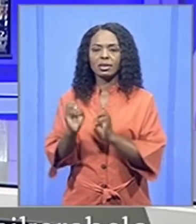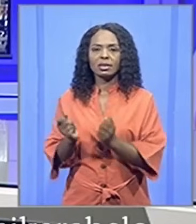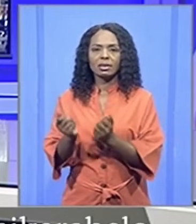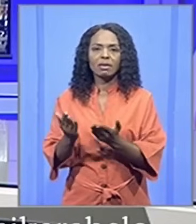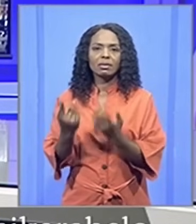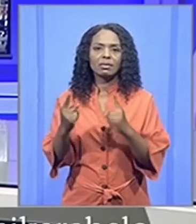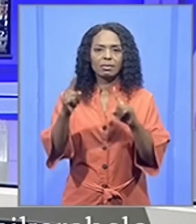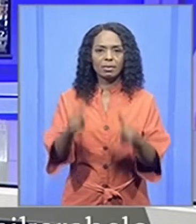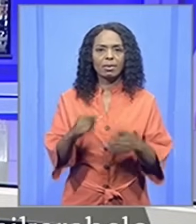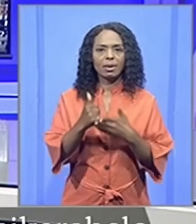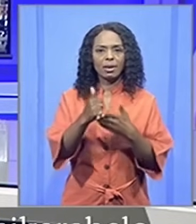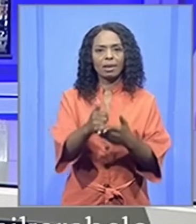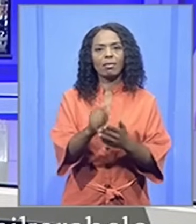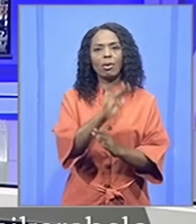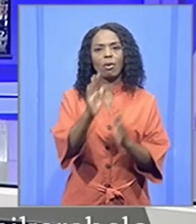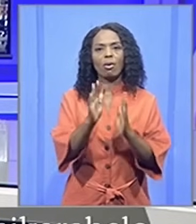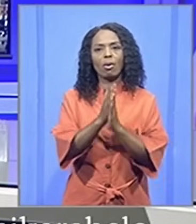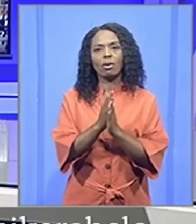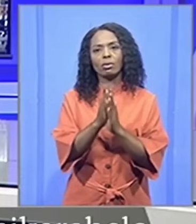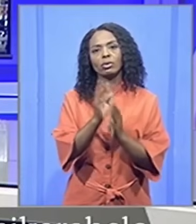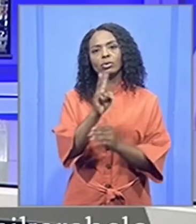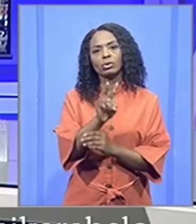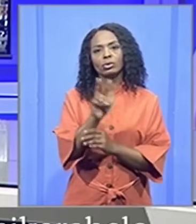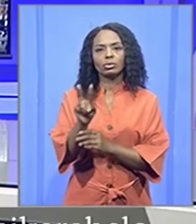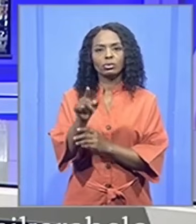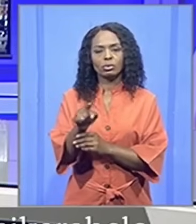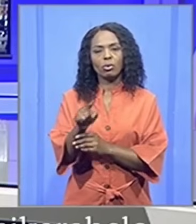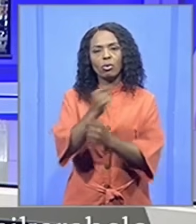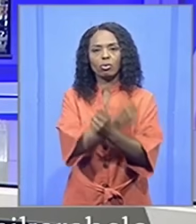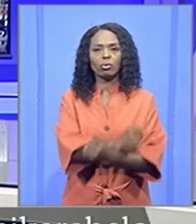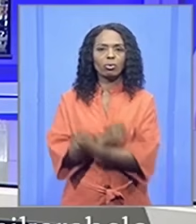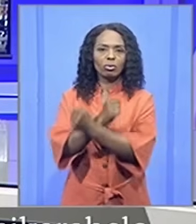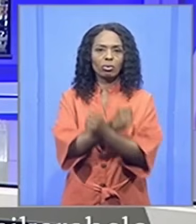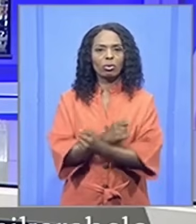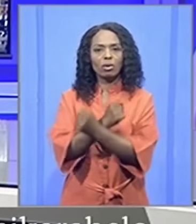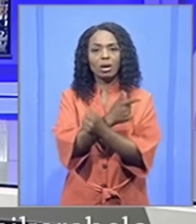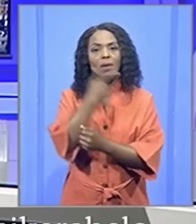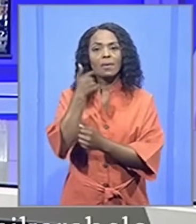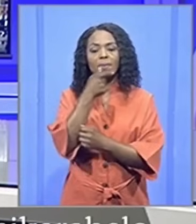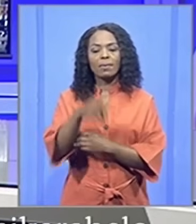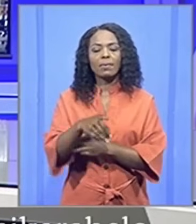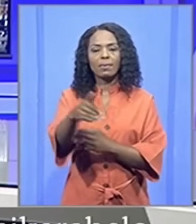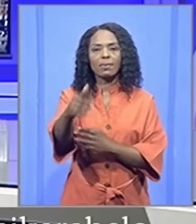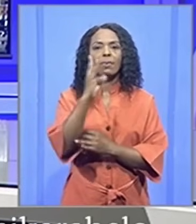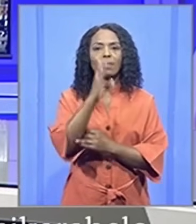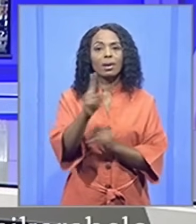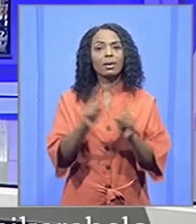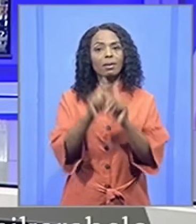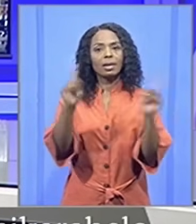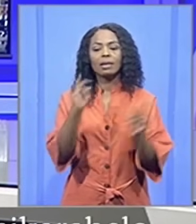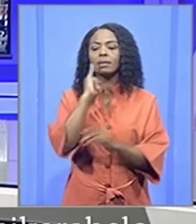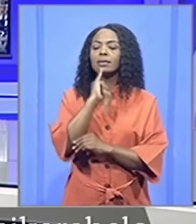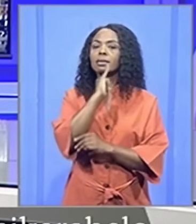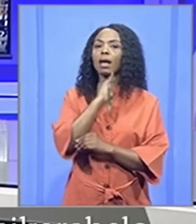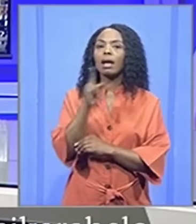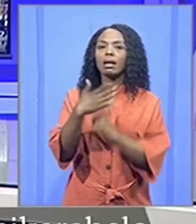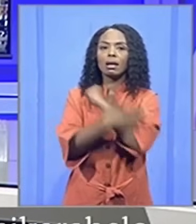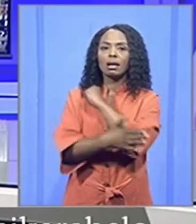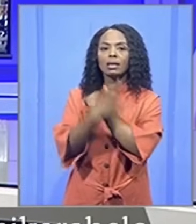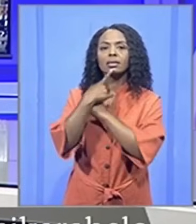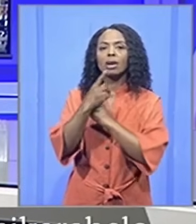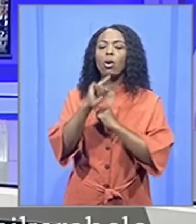go feta tše 20 mo matšatšing a sekae a go latela le ge go le bjalo Israel e re e ya go dumelela